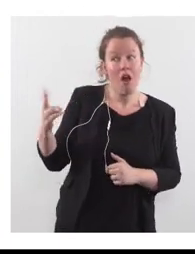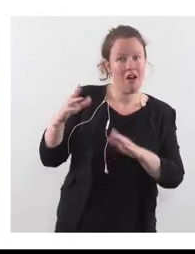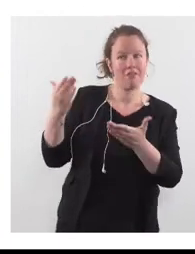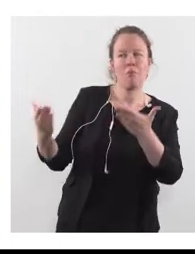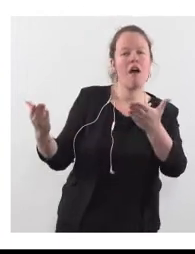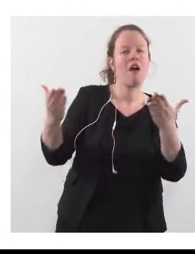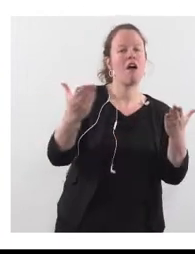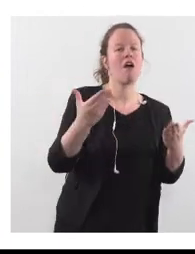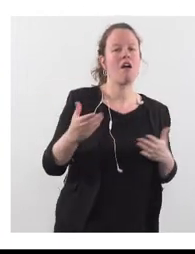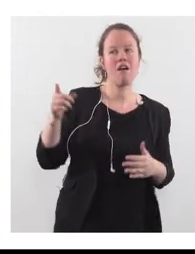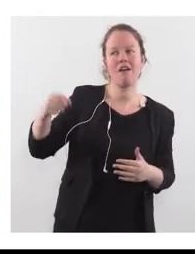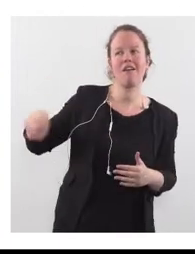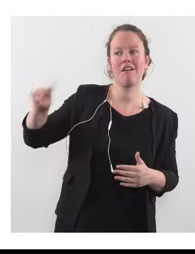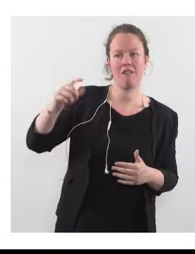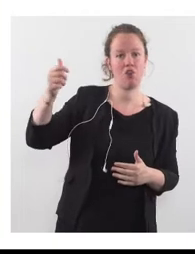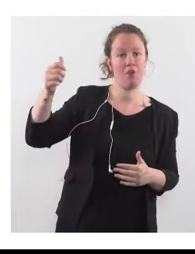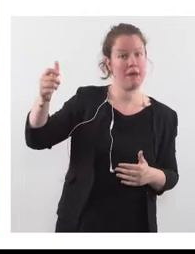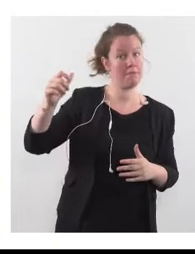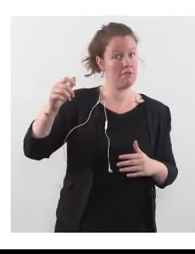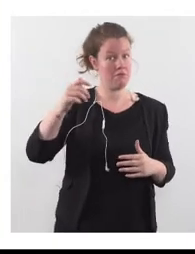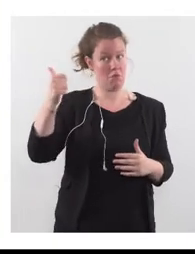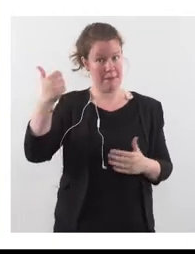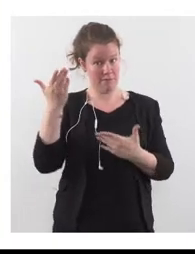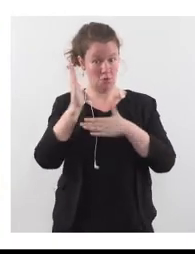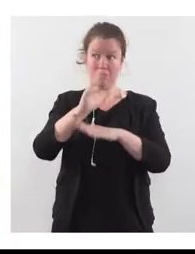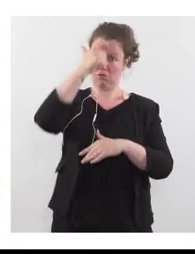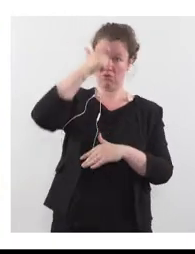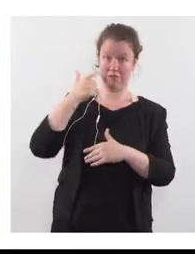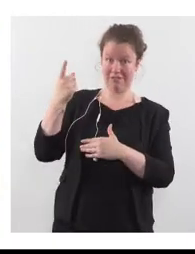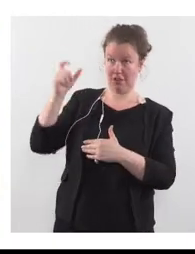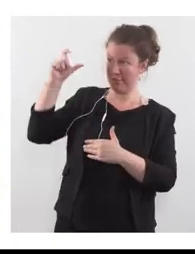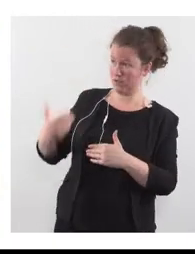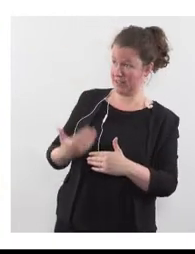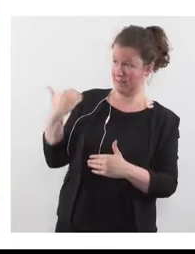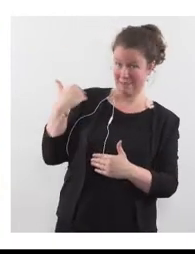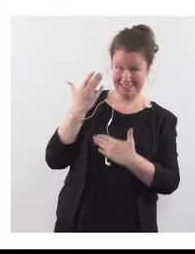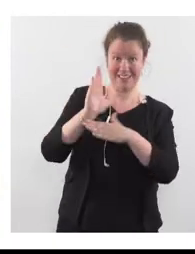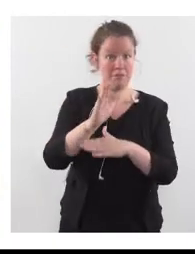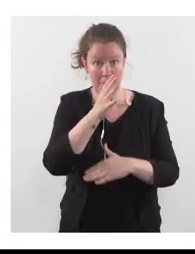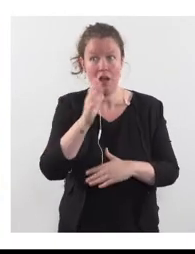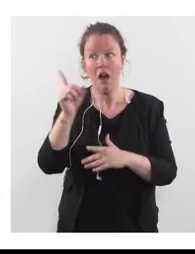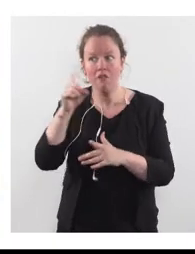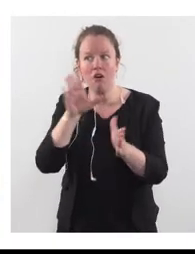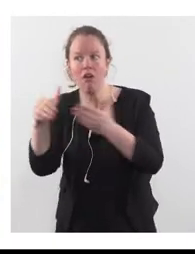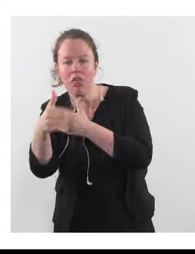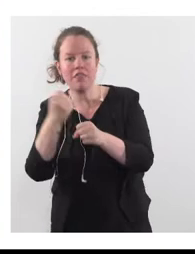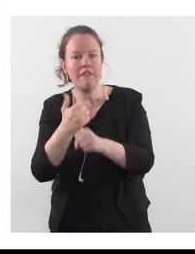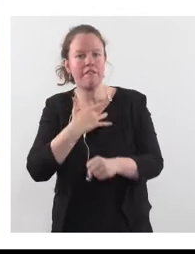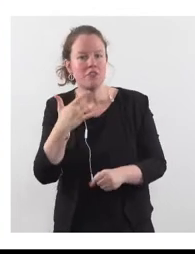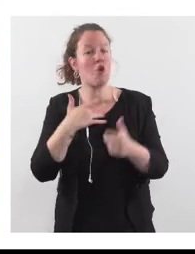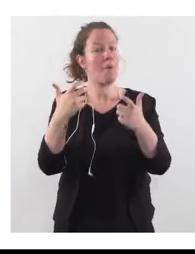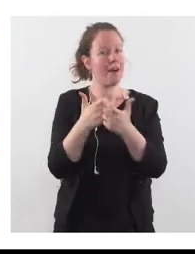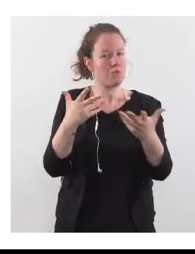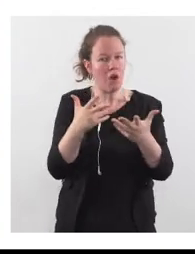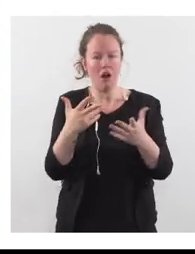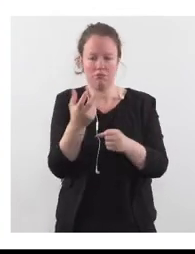disposent pas de ce pouvoir le montre bien. D'ailleurs, pour la grande majorité des dossiers que nous recevons, la médiation ou la